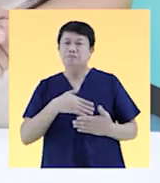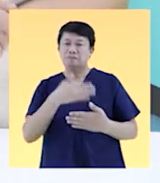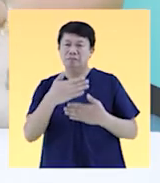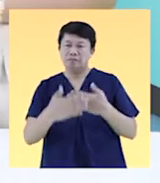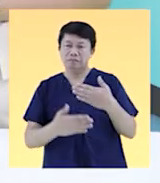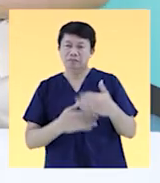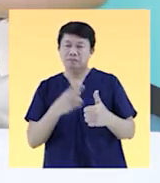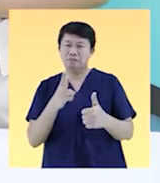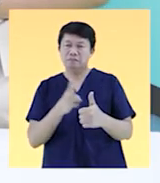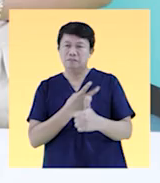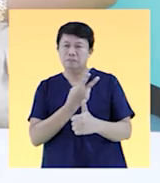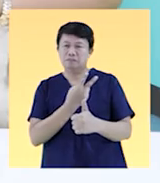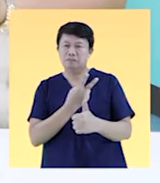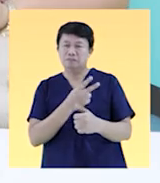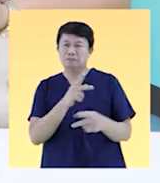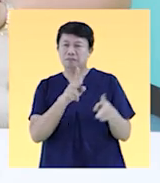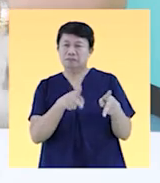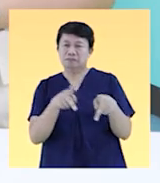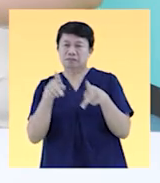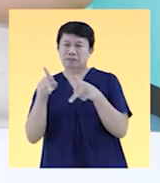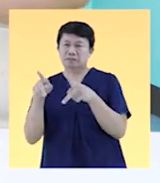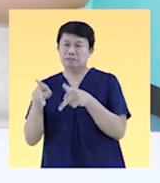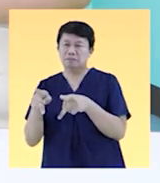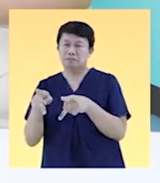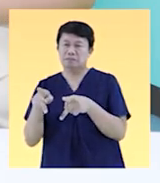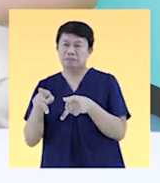Step 2. Plan.